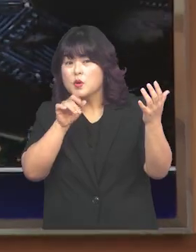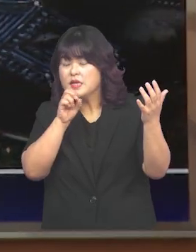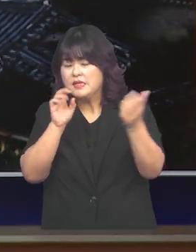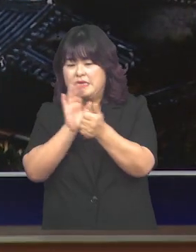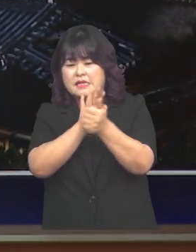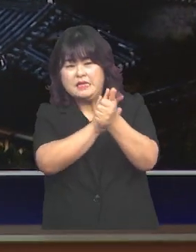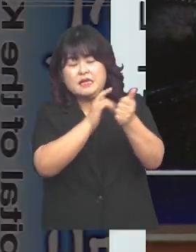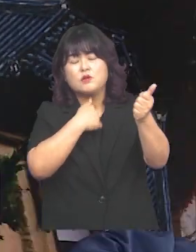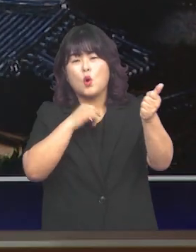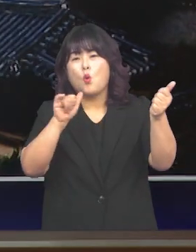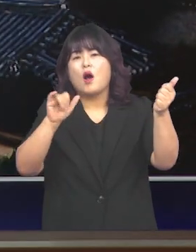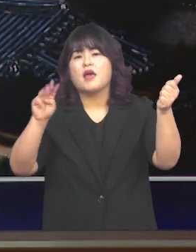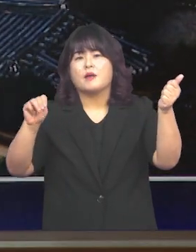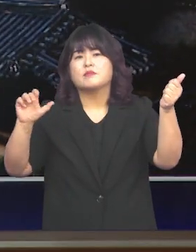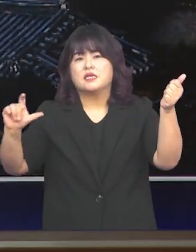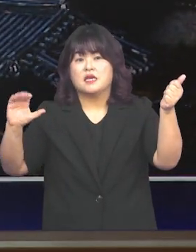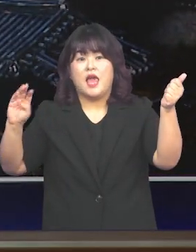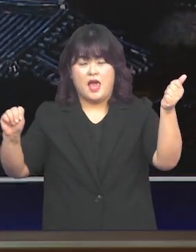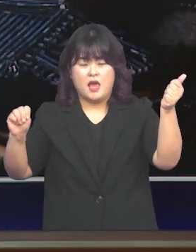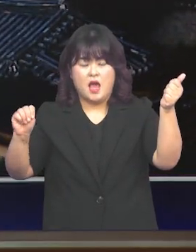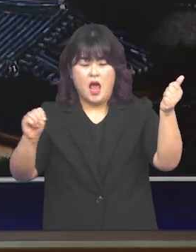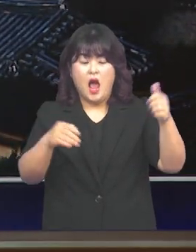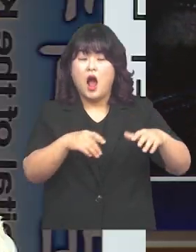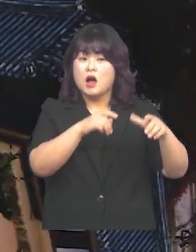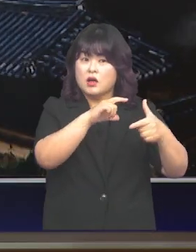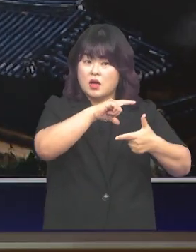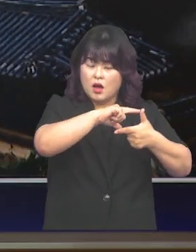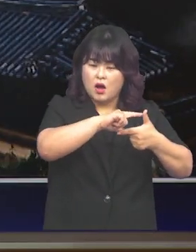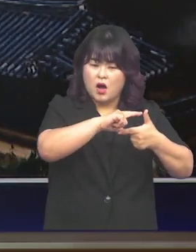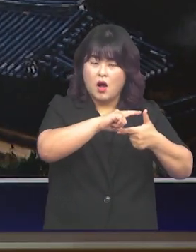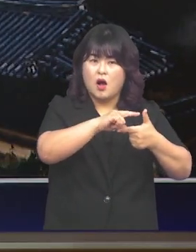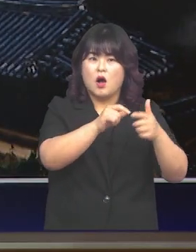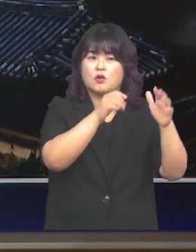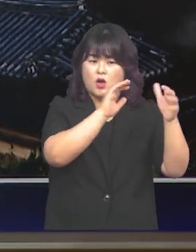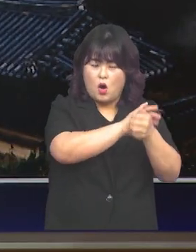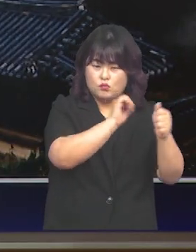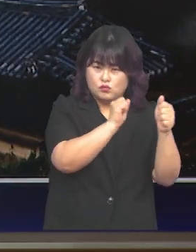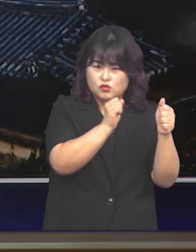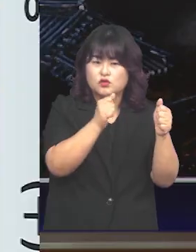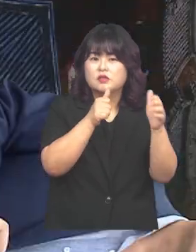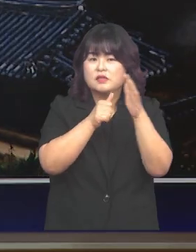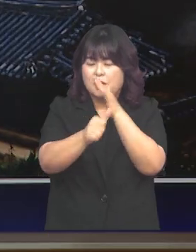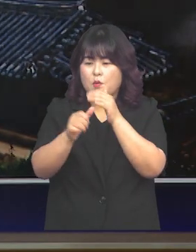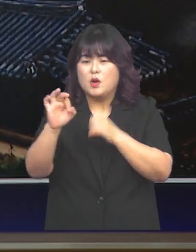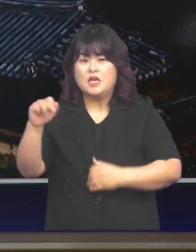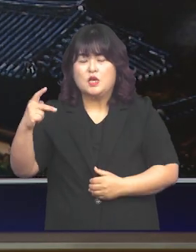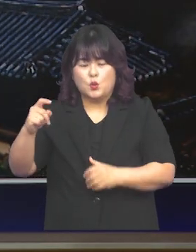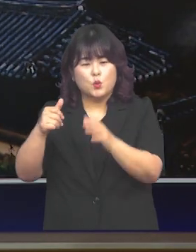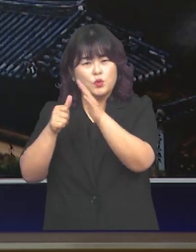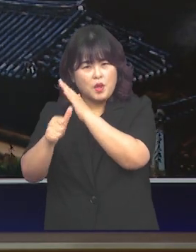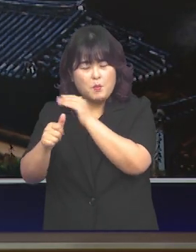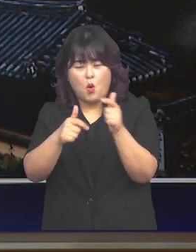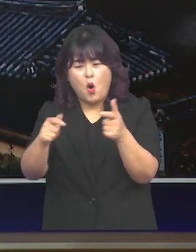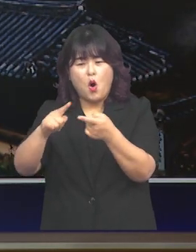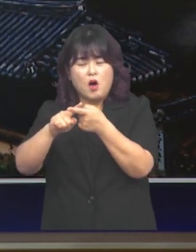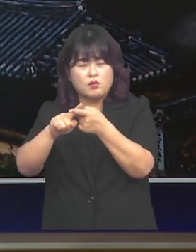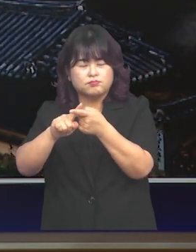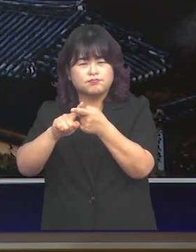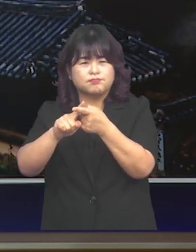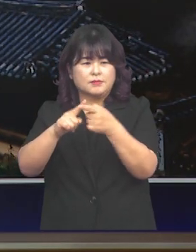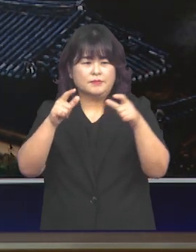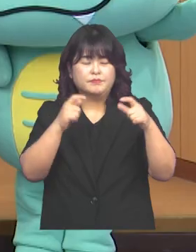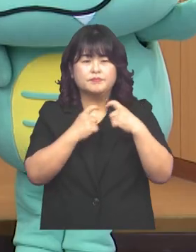YMCA, 영남인 총연합회, 호남 향후 단체연합회, 이동읍 기업인 협의회 대표단과 안동